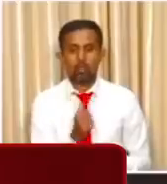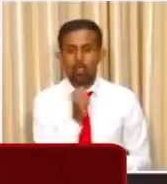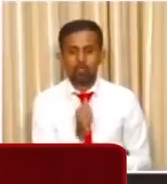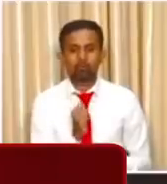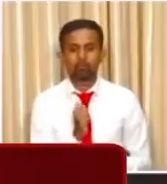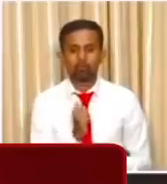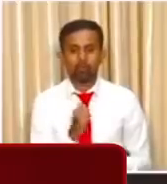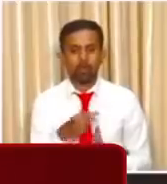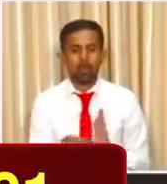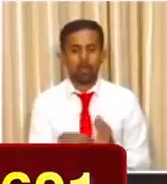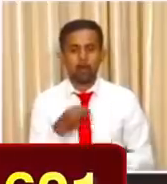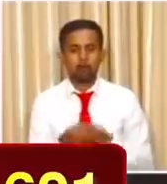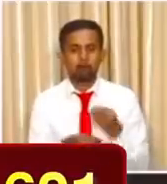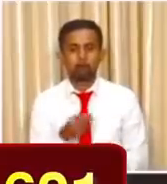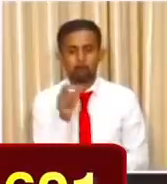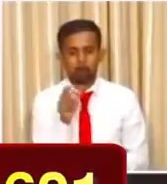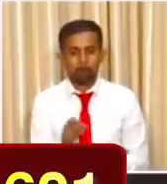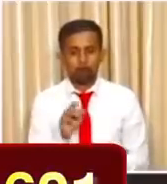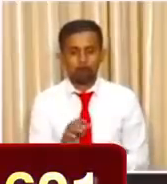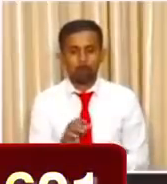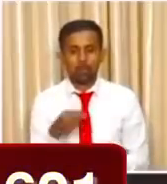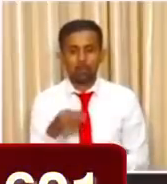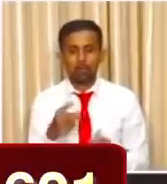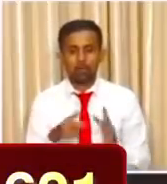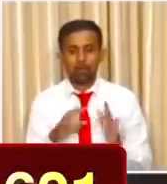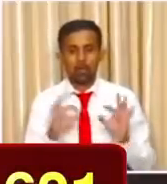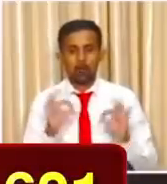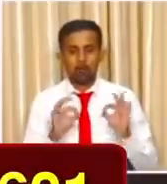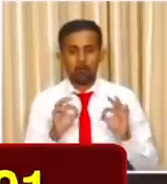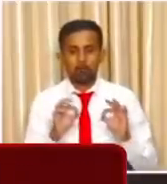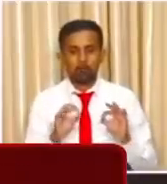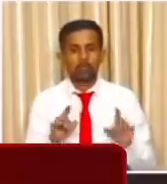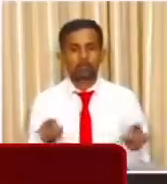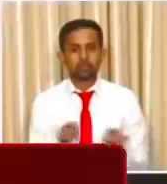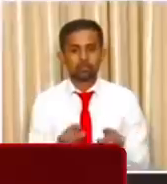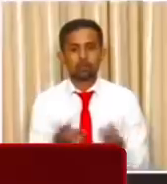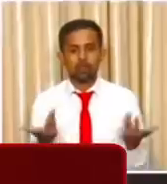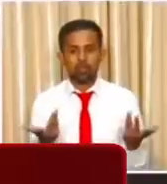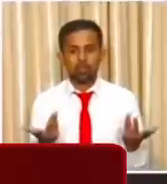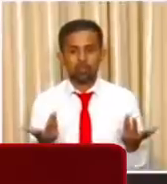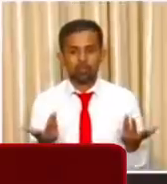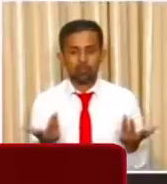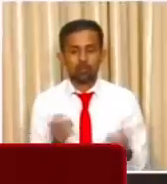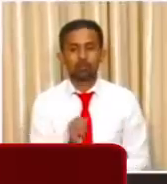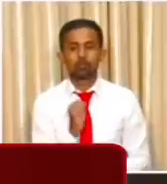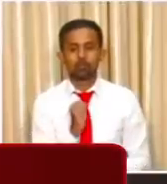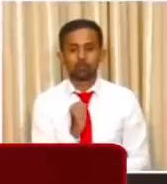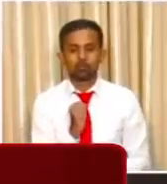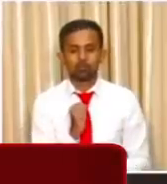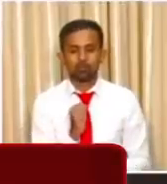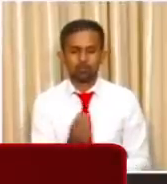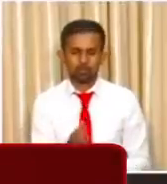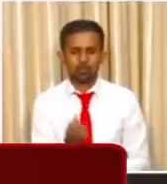මොකද්ද? දේශීය ව්‍යවසායකයාගේ අරන්ති වෙන ණයවලට මේ බැංකු පොලි අනුපාතිකේ වළංගු වී නැහැ. ඒ නිසා ඒකට කරන්න තියෙන මොකද්ද? වැඩි